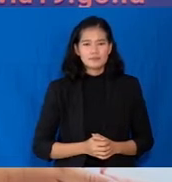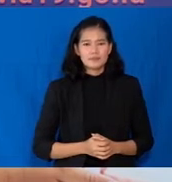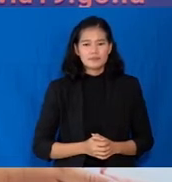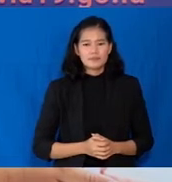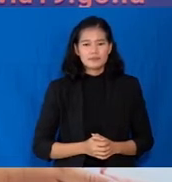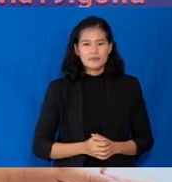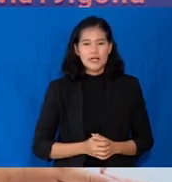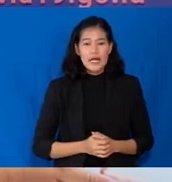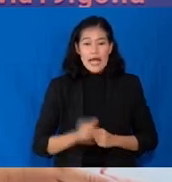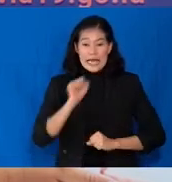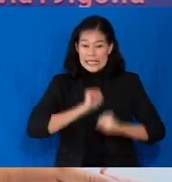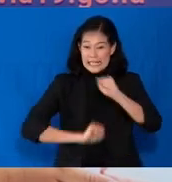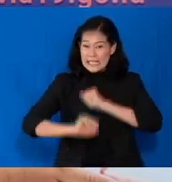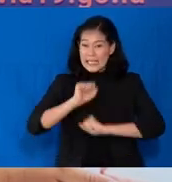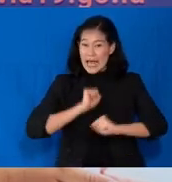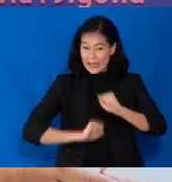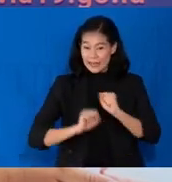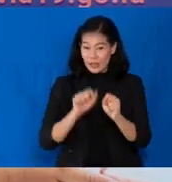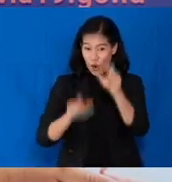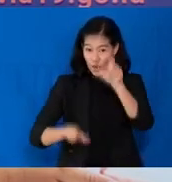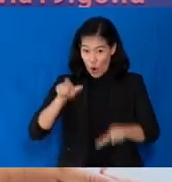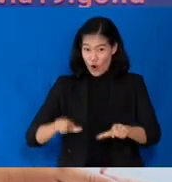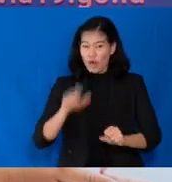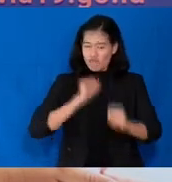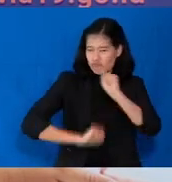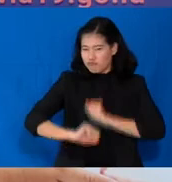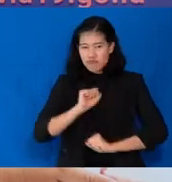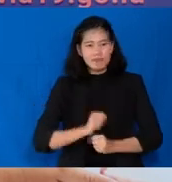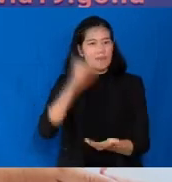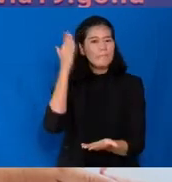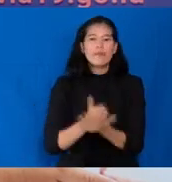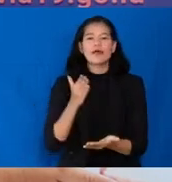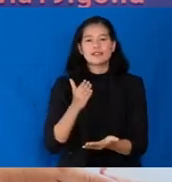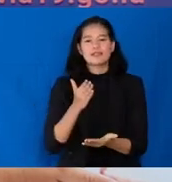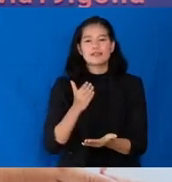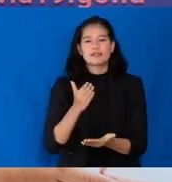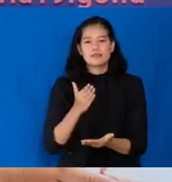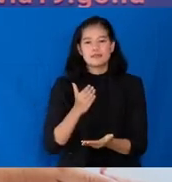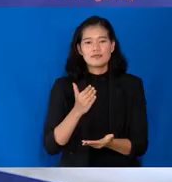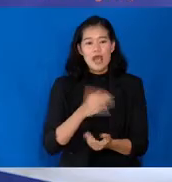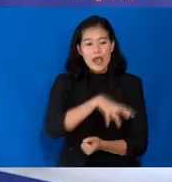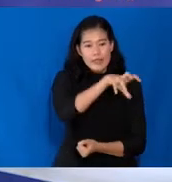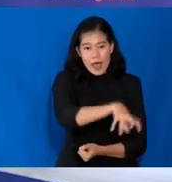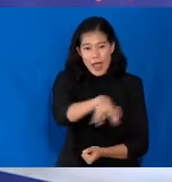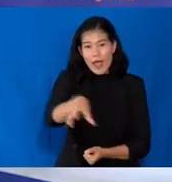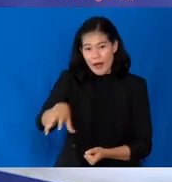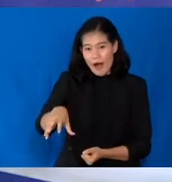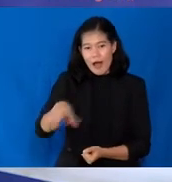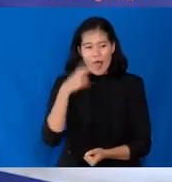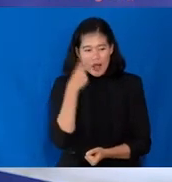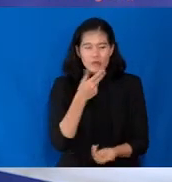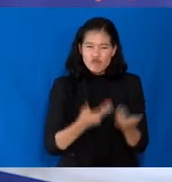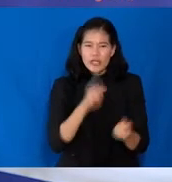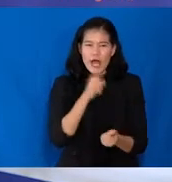kegiatan tertentu penduduk dalam suatu wilayah yang diduga terinfeksi kofit